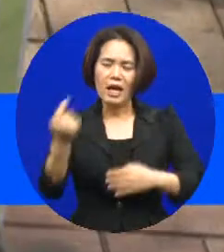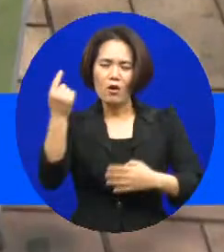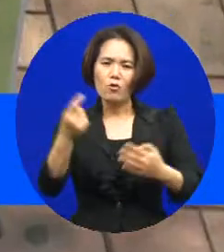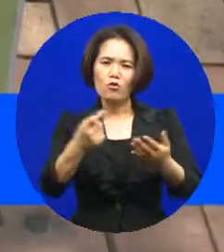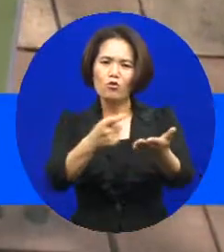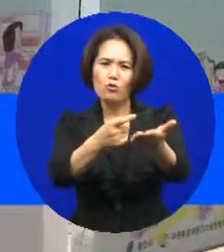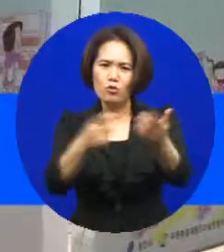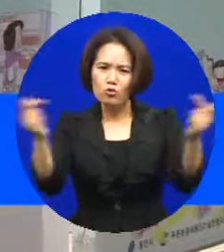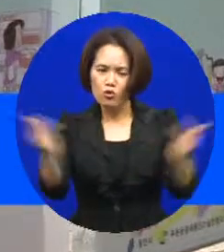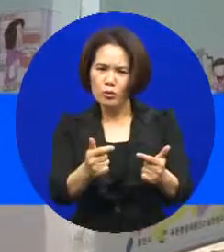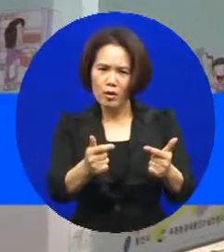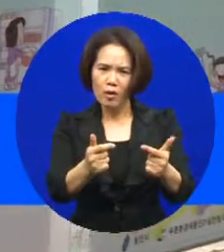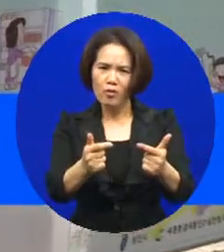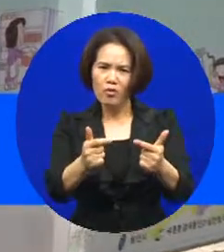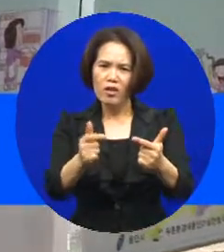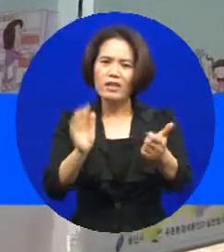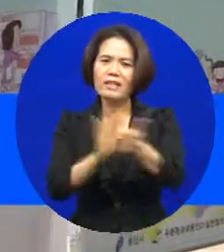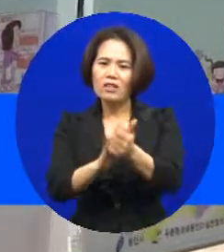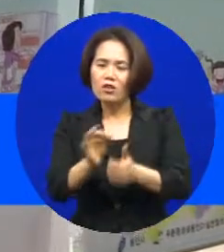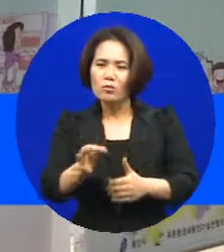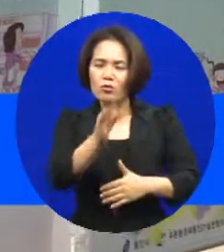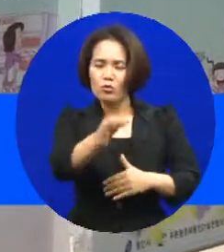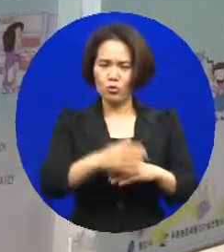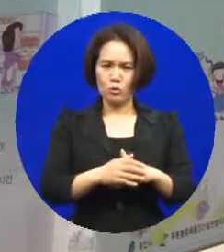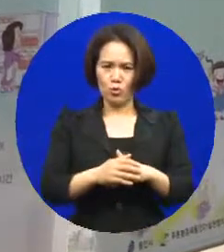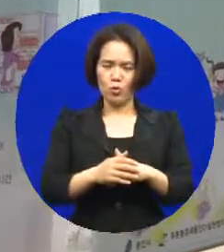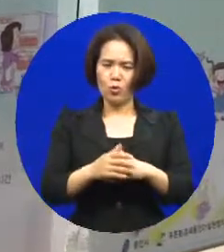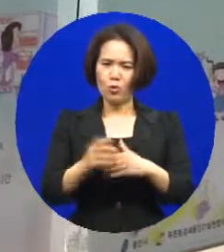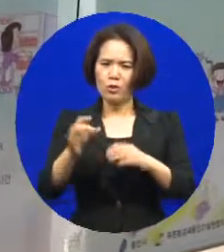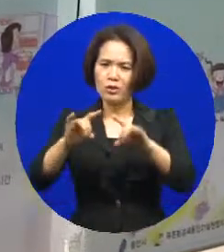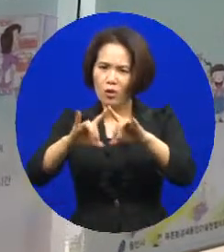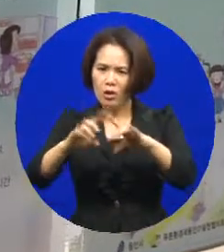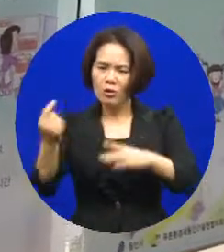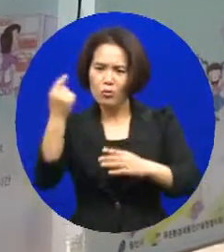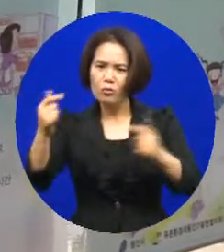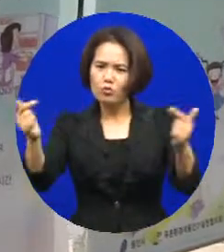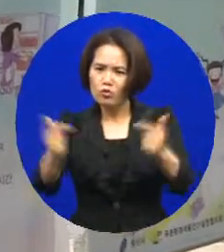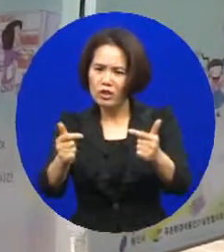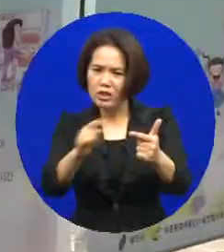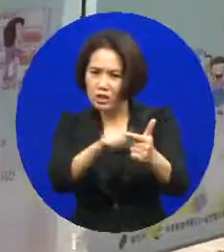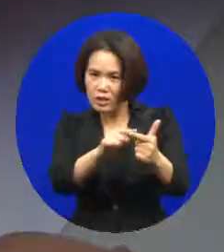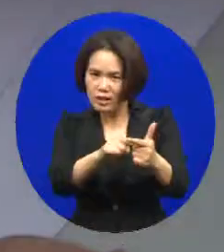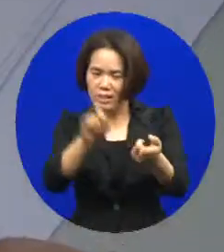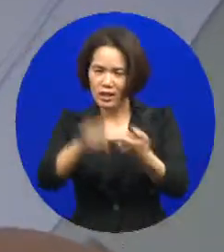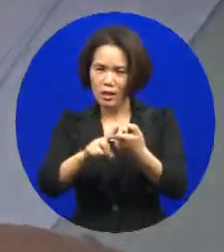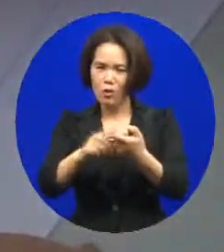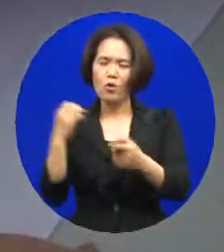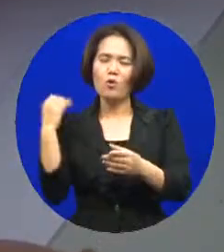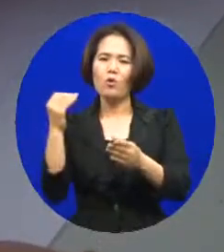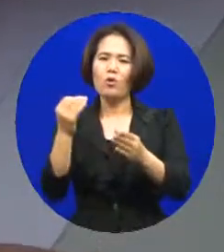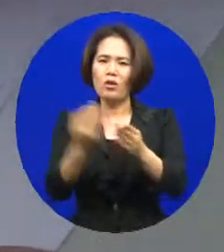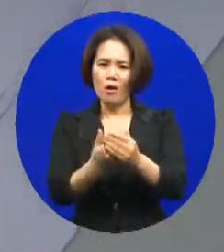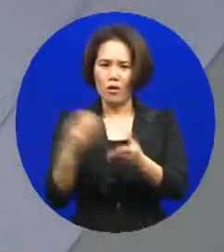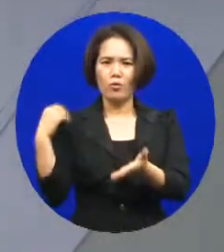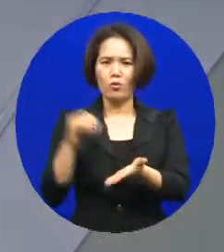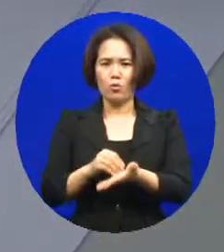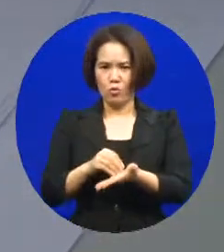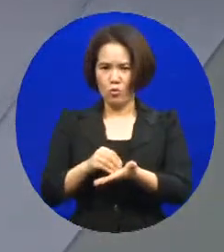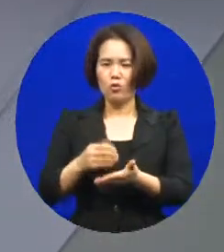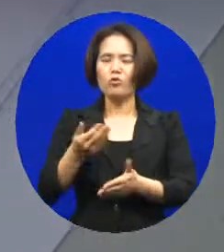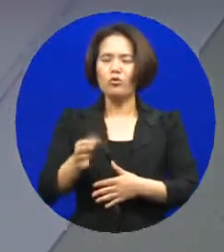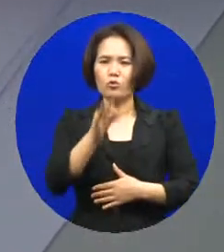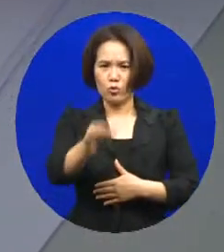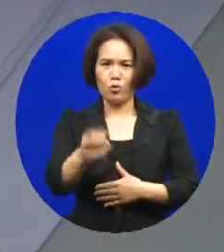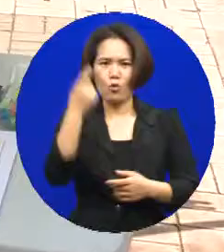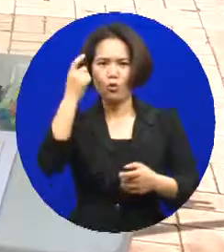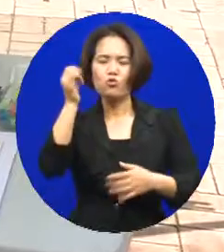대한 인센티브를 주는 제도로 우리 시는 전기 사용을 줄인 만큼을 현금으로 돌려주고 있어 알뜰한 주부들이 많은 관심을